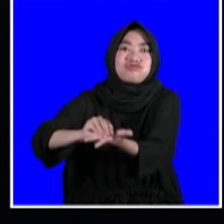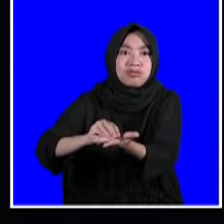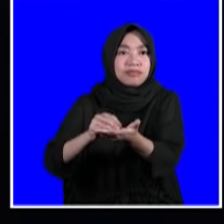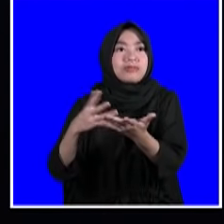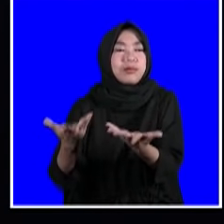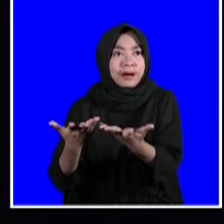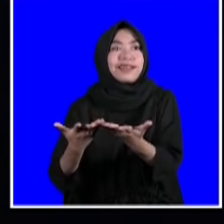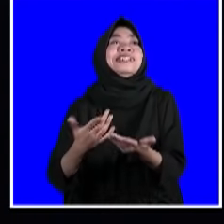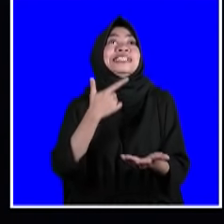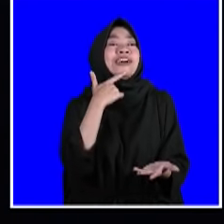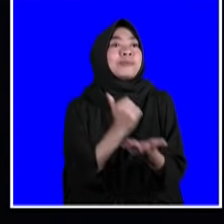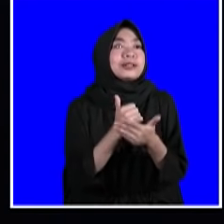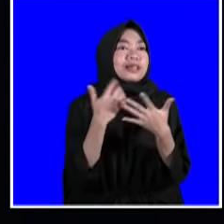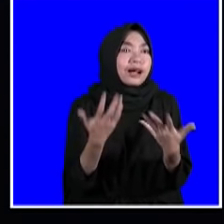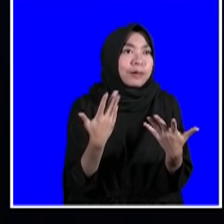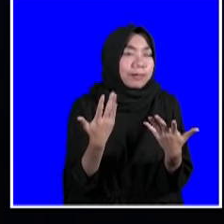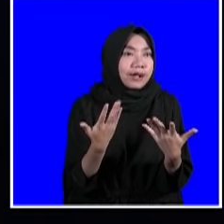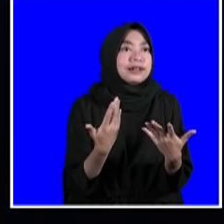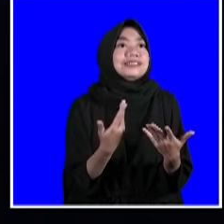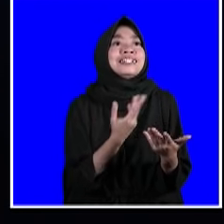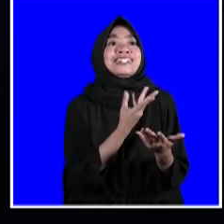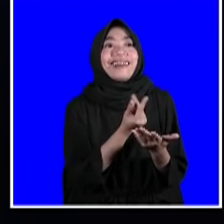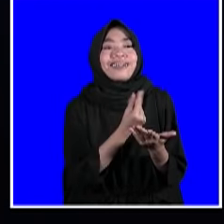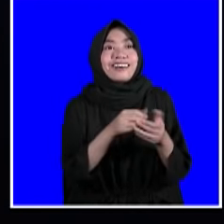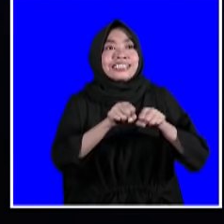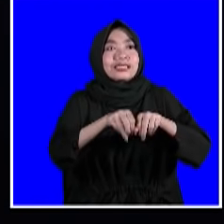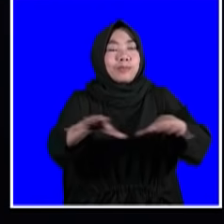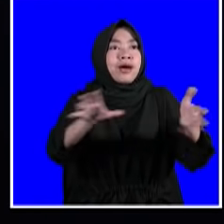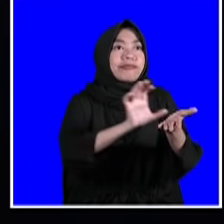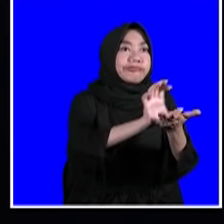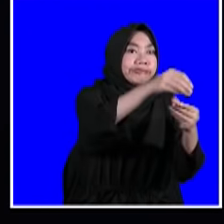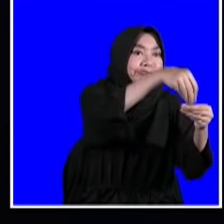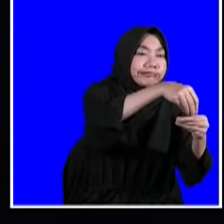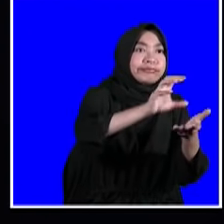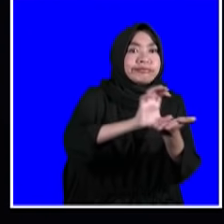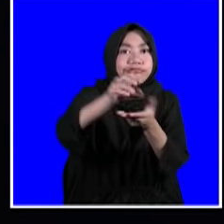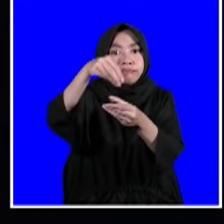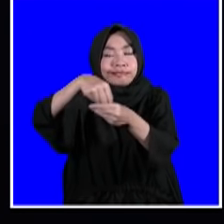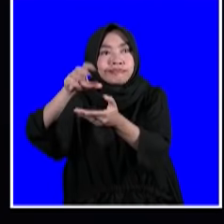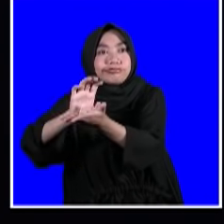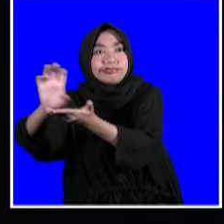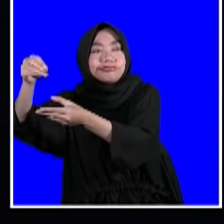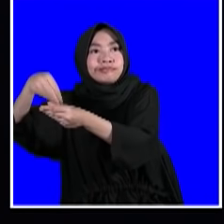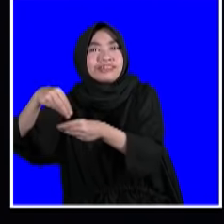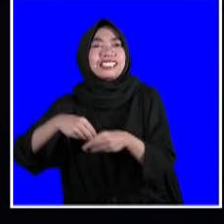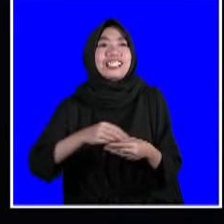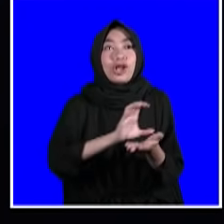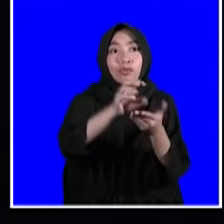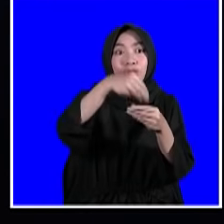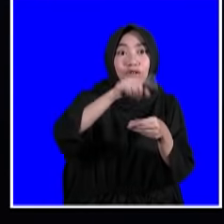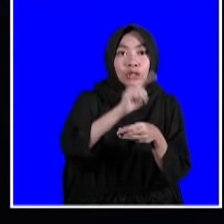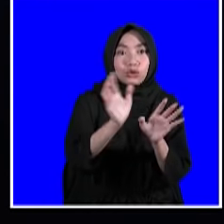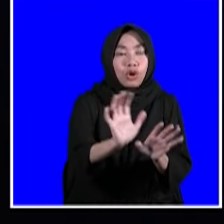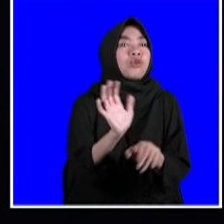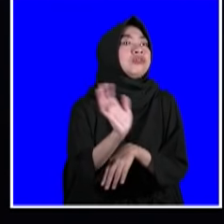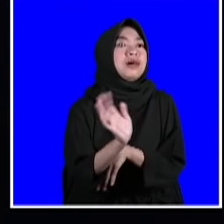kita menyebar penempatan dana investasi kita. Jadi jangan hanya ke satu jenis investasi saja.